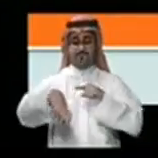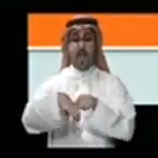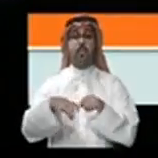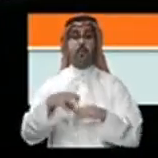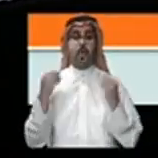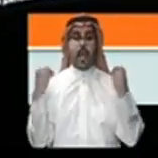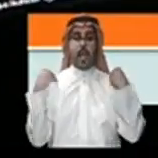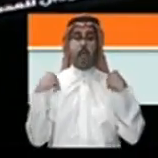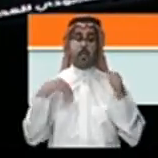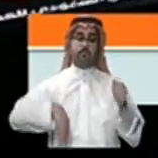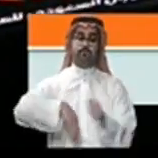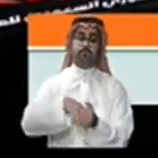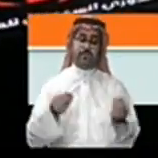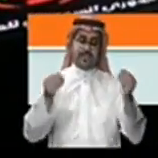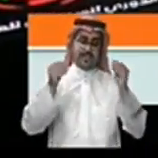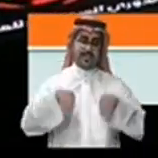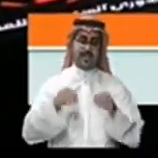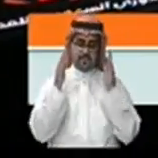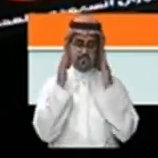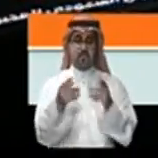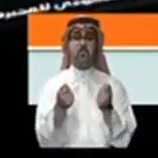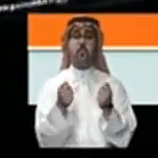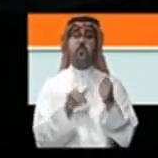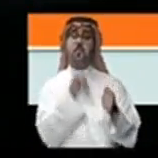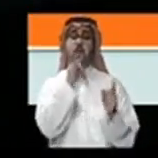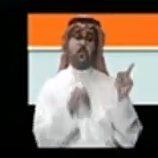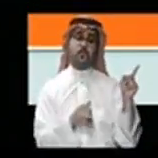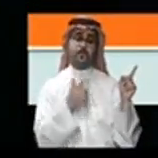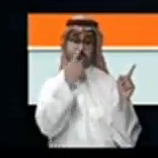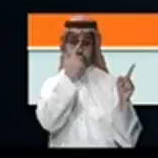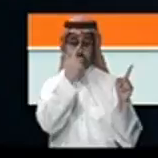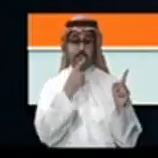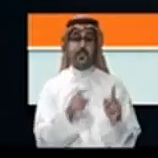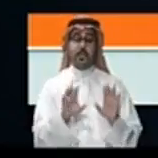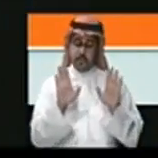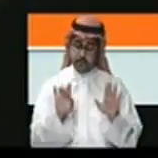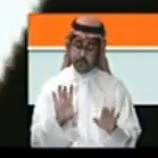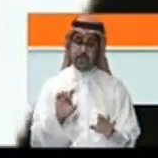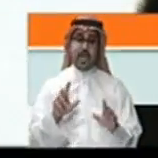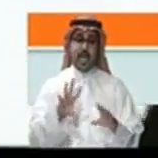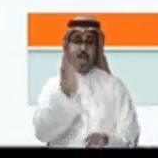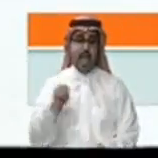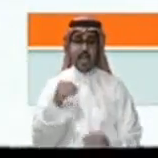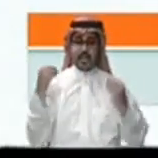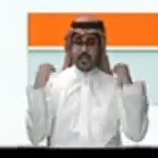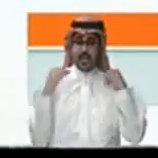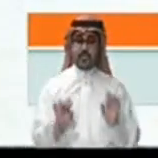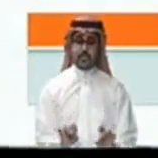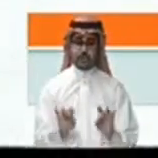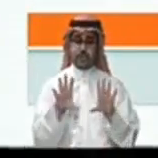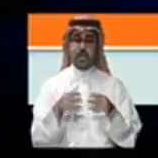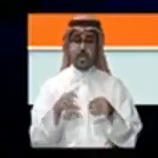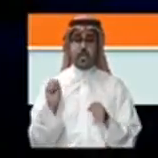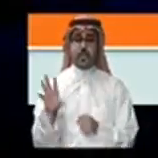بشكل عام والاستثمار فيه على وجه الخصوص، إذ ستقوم الهيئة العامة للرياضة من خلالها